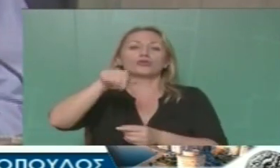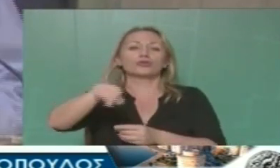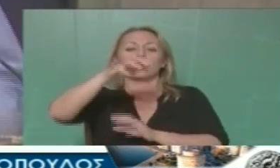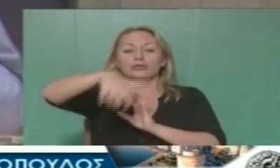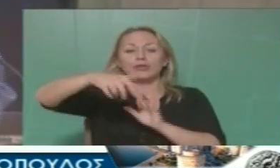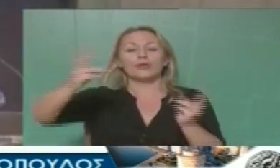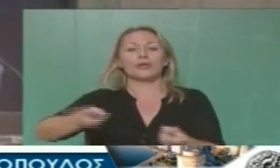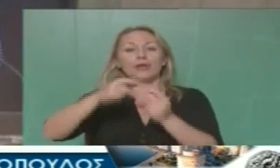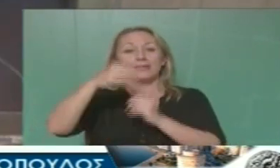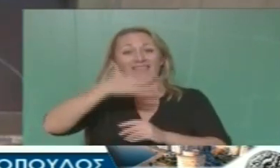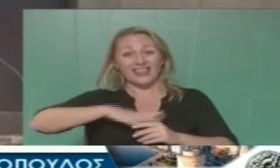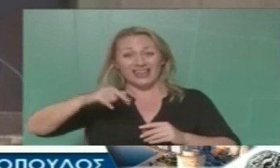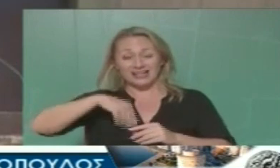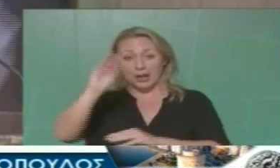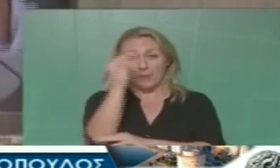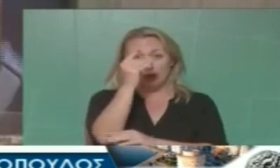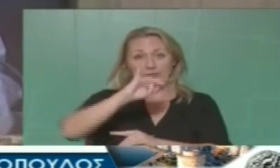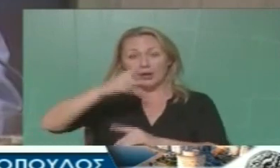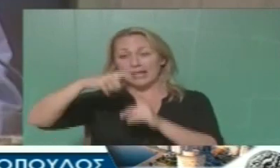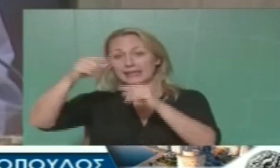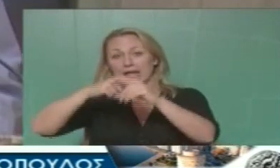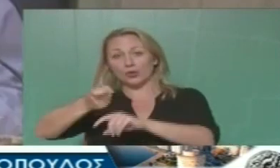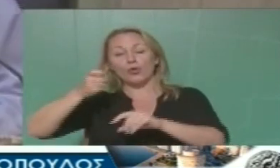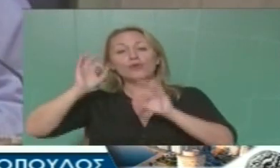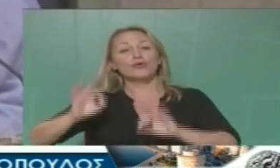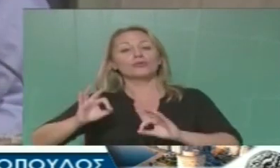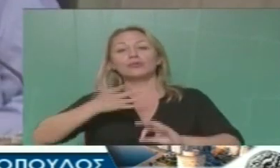αρχαία. Τι προτιμάτε, πολιτισμό ή ΝΑΤΟ και δολοφόνους?